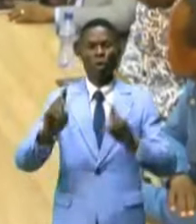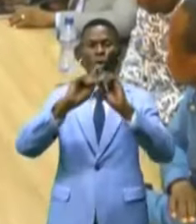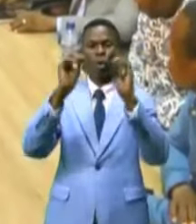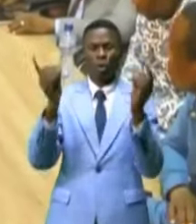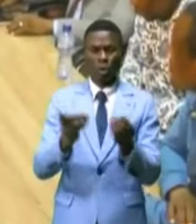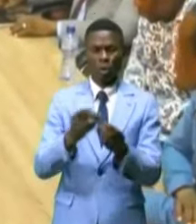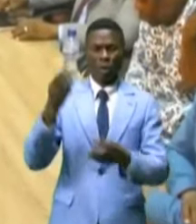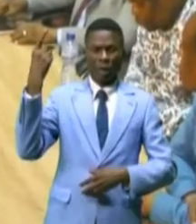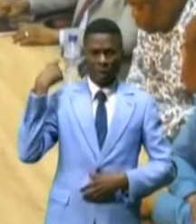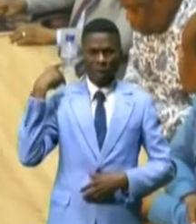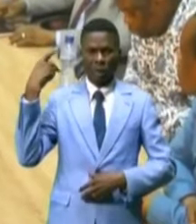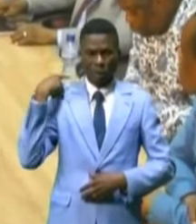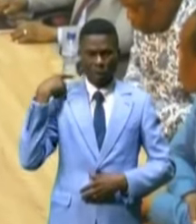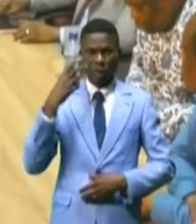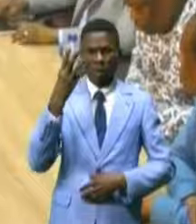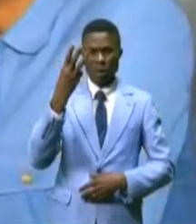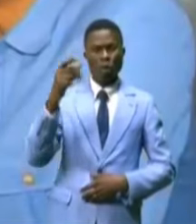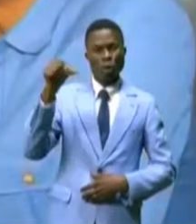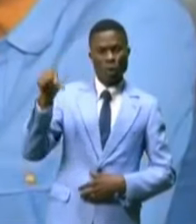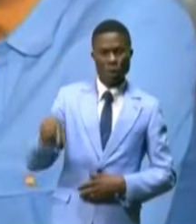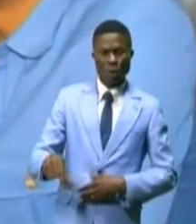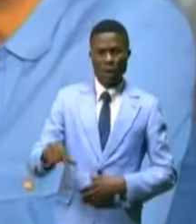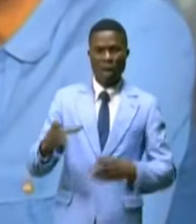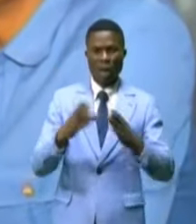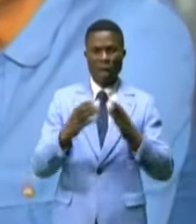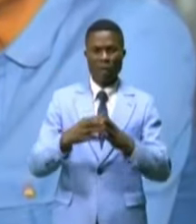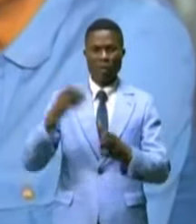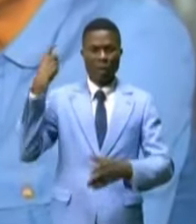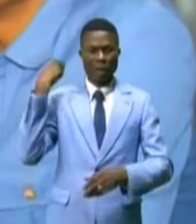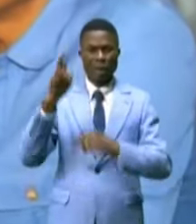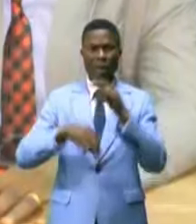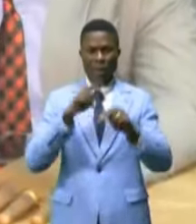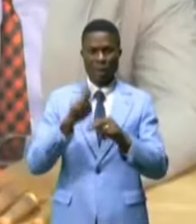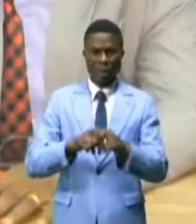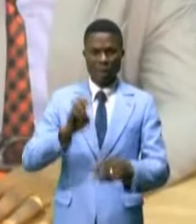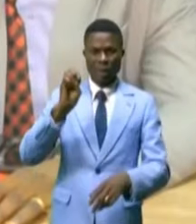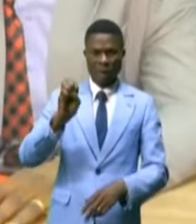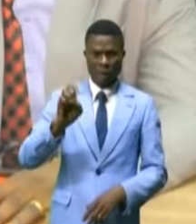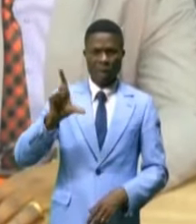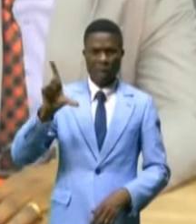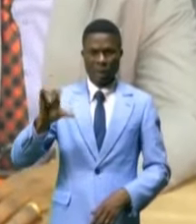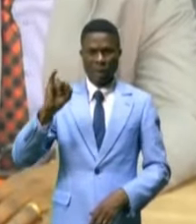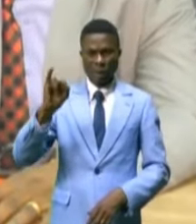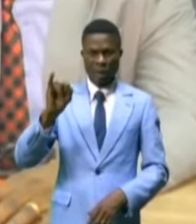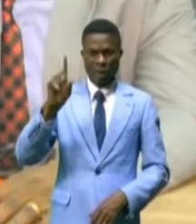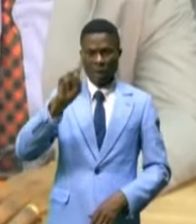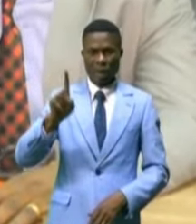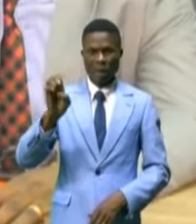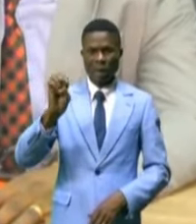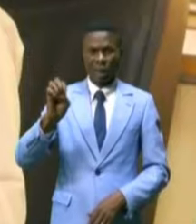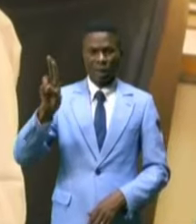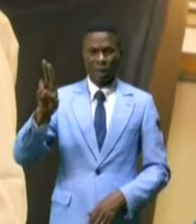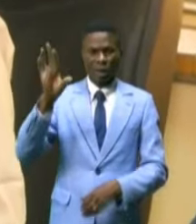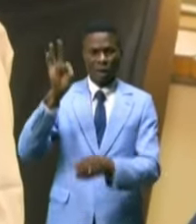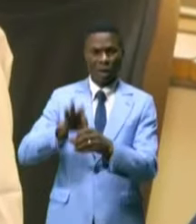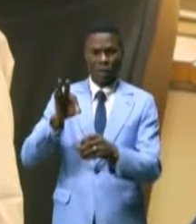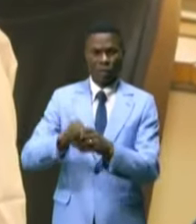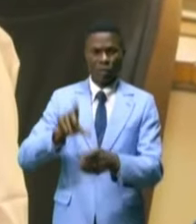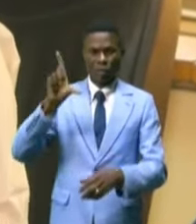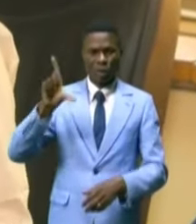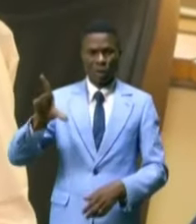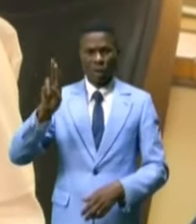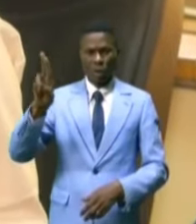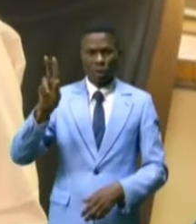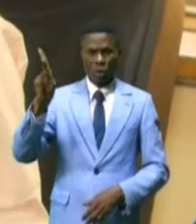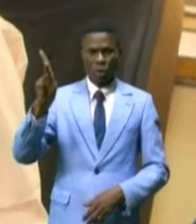des notables de ces 3 quartiers, accompagnée du député national Eliezer Ntamboué, élu de Lukunga, sont allés